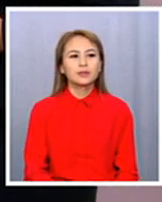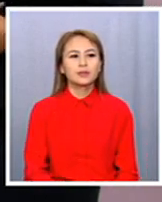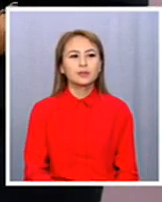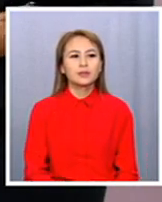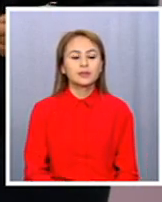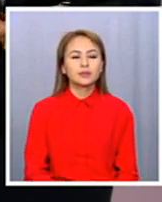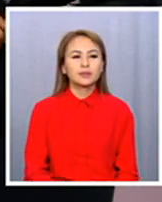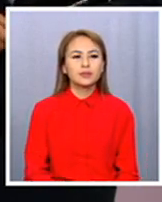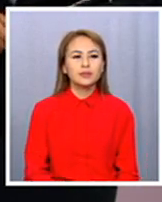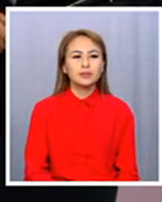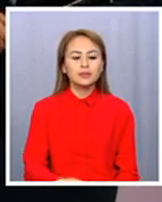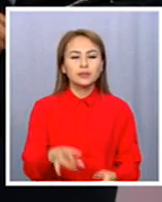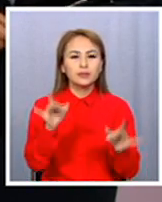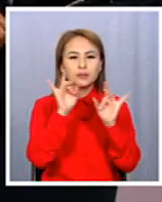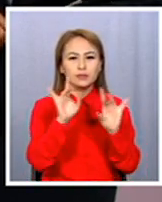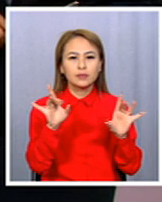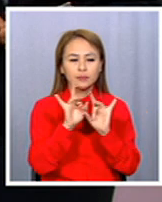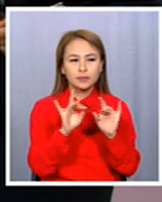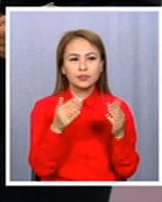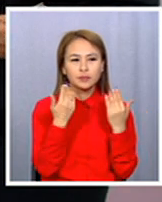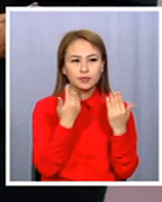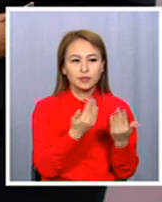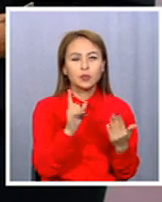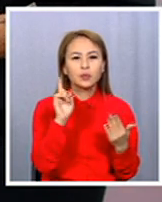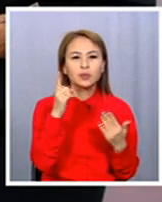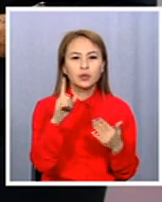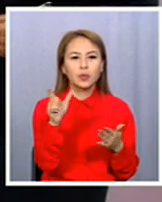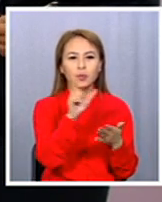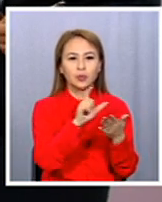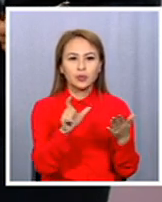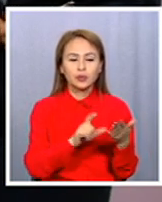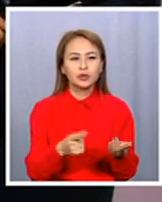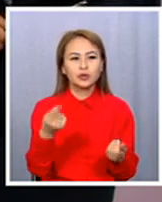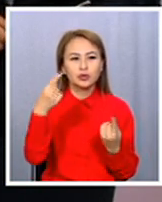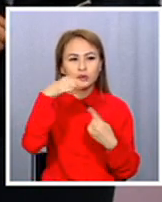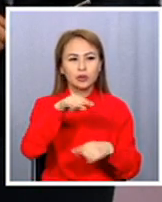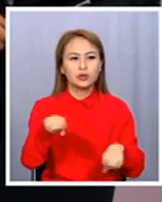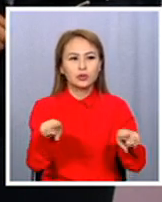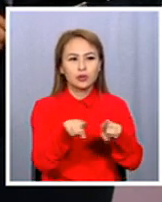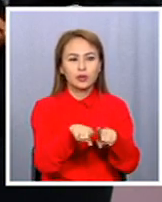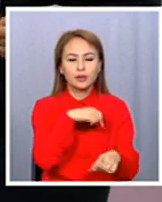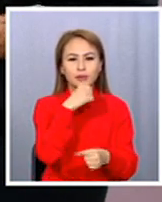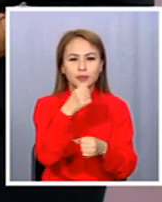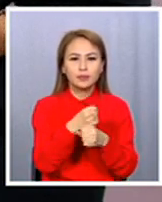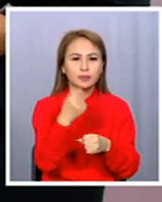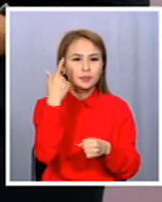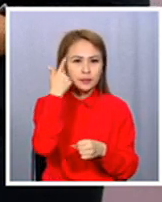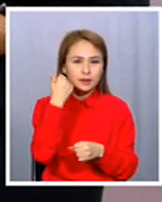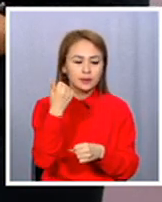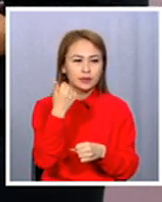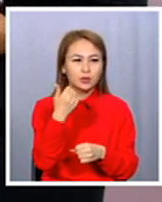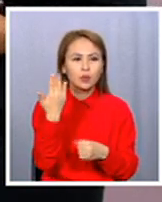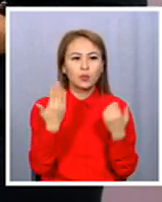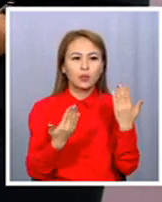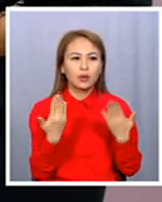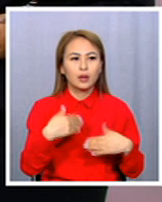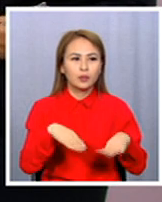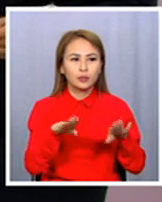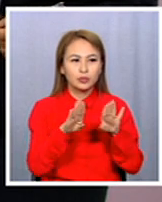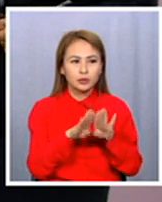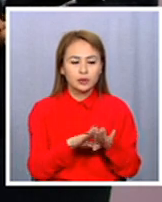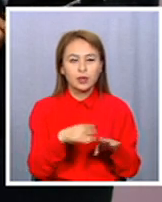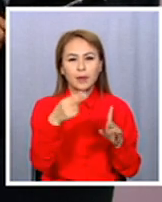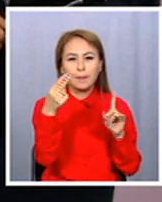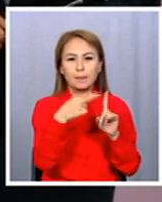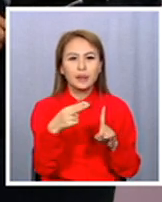айтасыңдар, әңгімеге жатады. Өйткені өлең ұйқасқа құрылатынын білесіңдер. Олай болса, мәтін